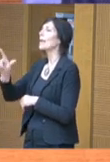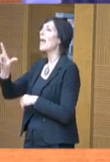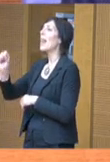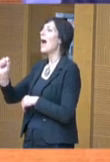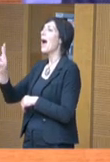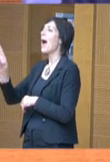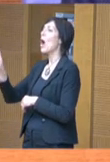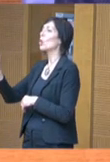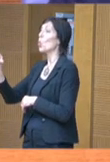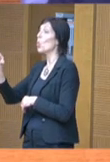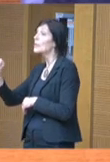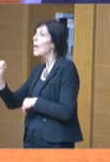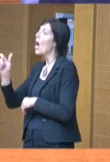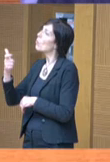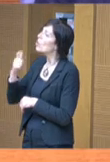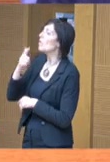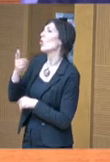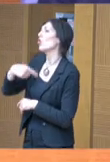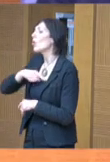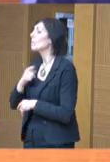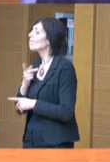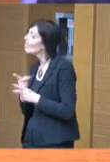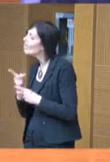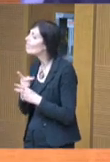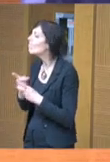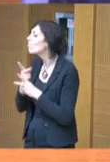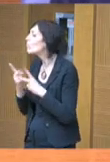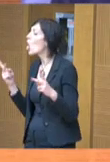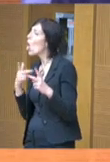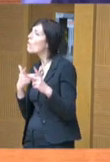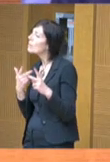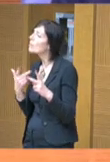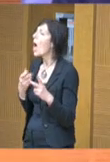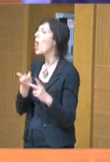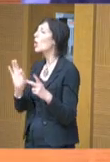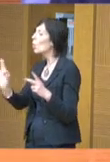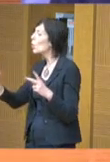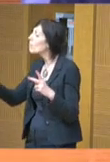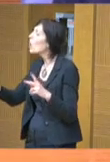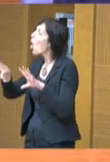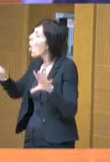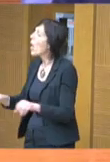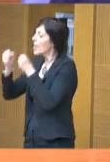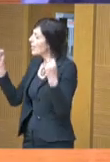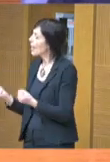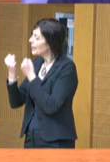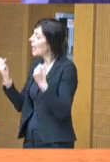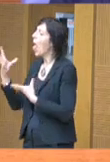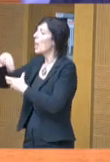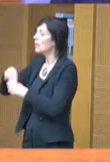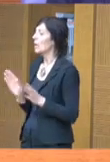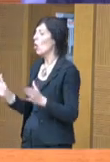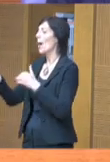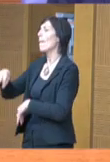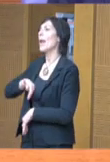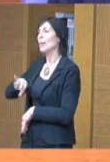stiamo cercando di mettere in pratica alcune piccole iniziative proprio all'interno della Camera dei